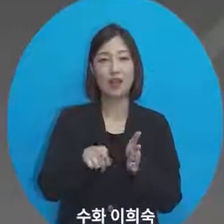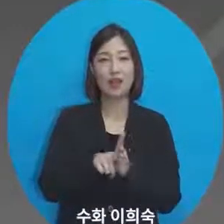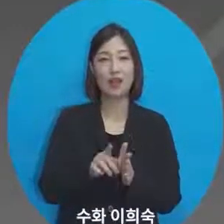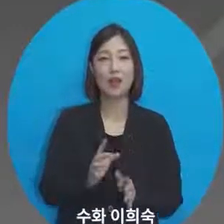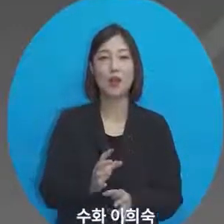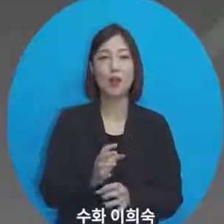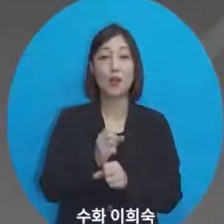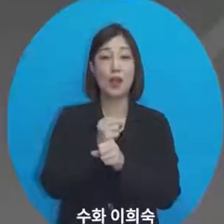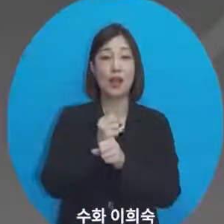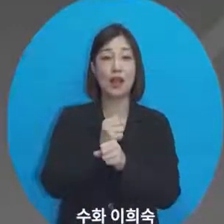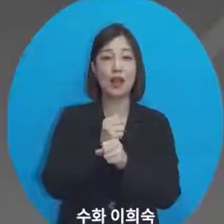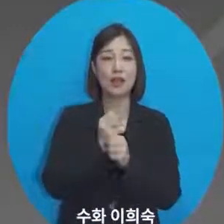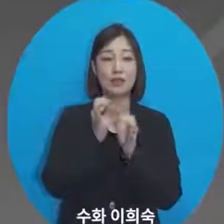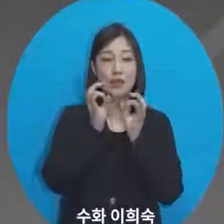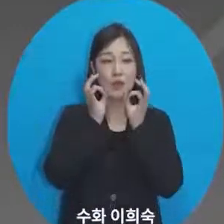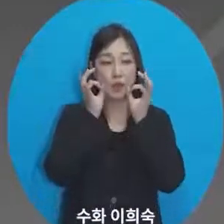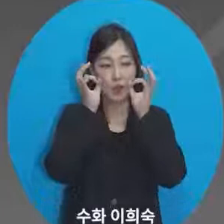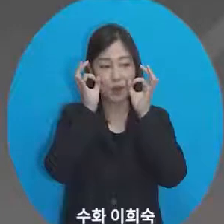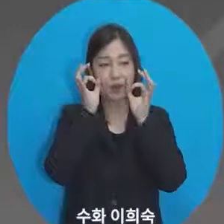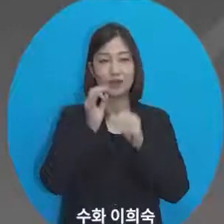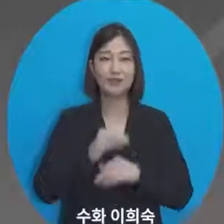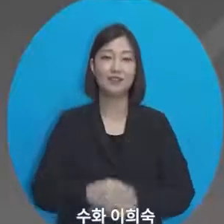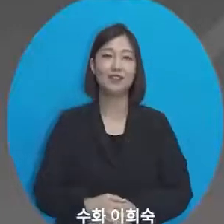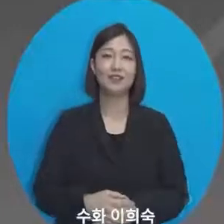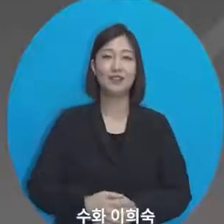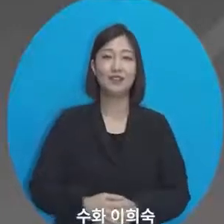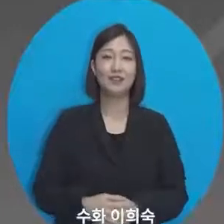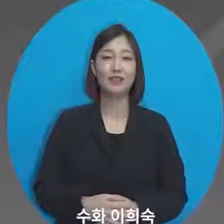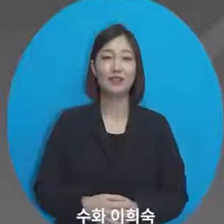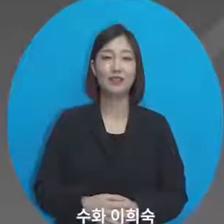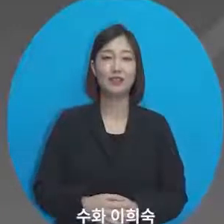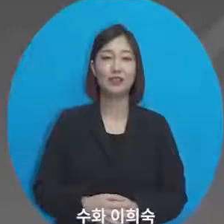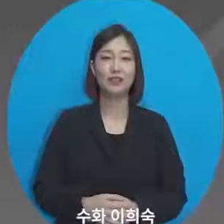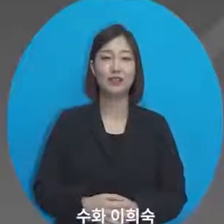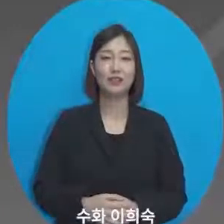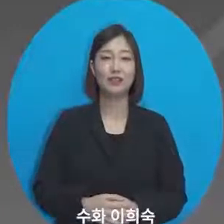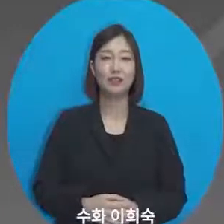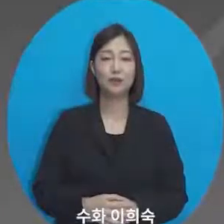요약, 집중해서 하도록 하고 있습니다.